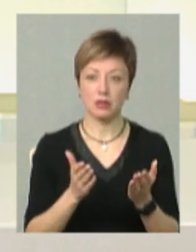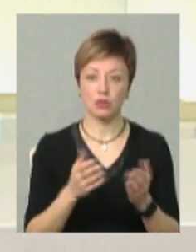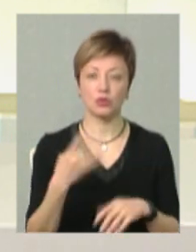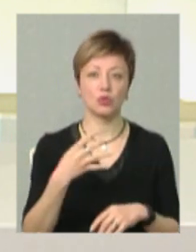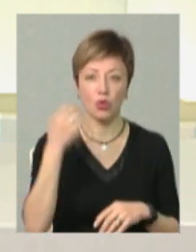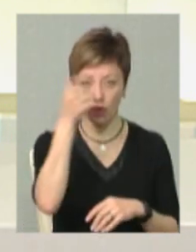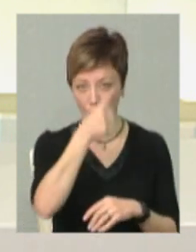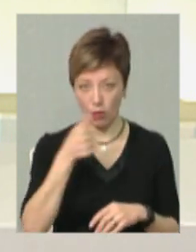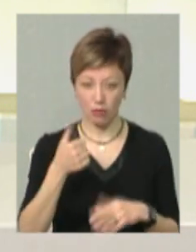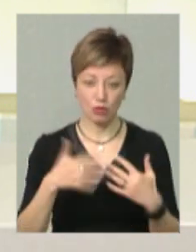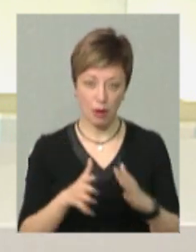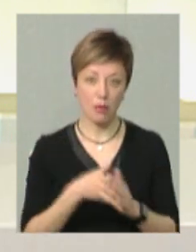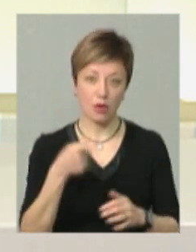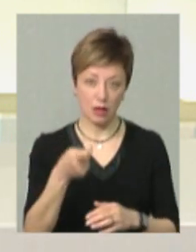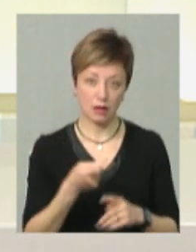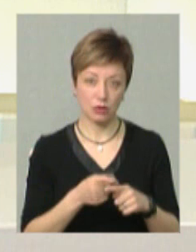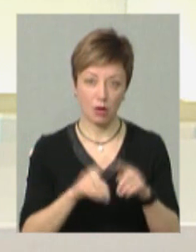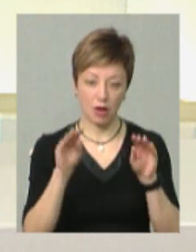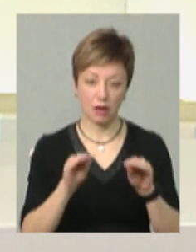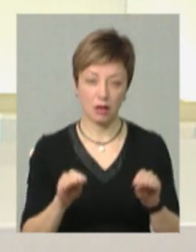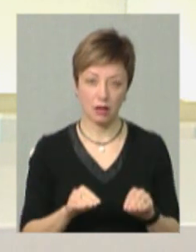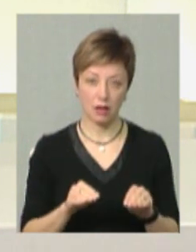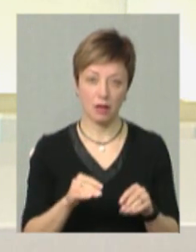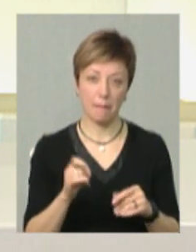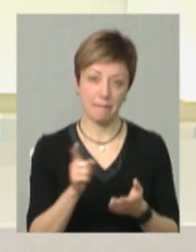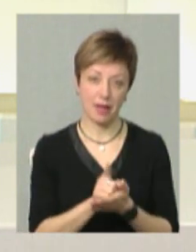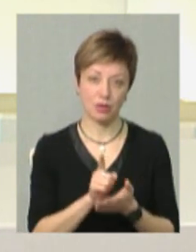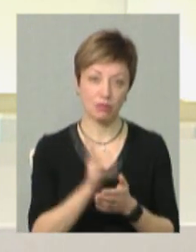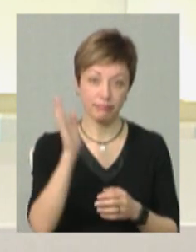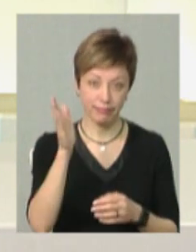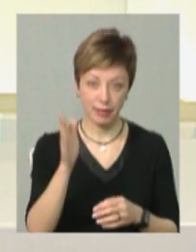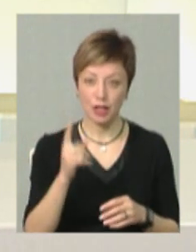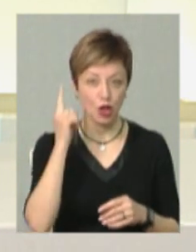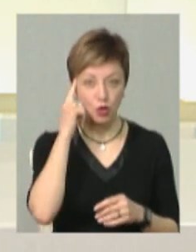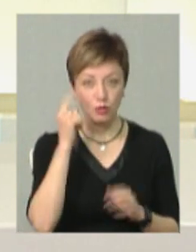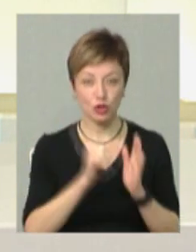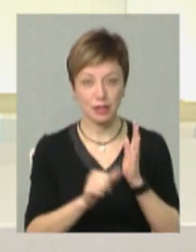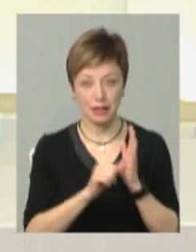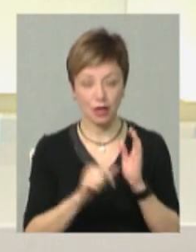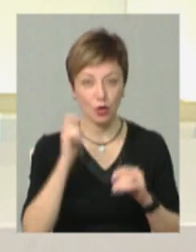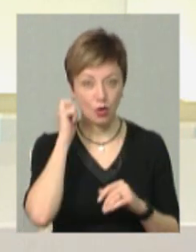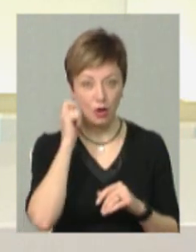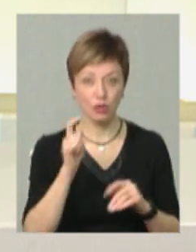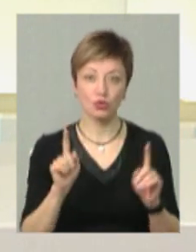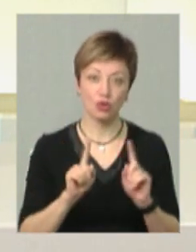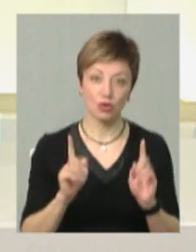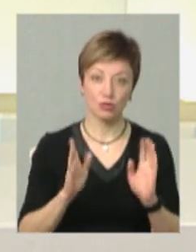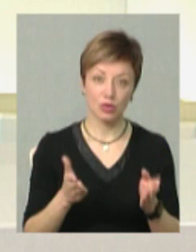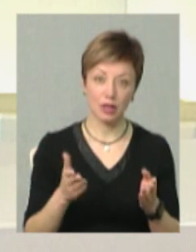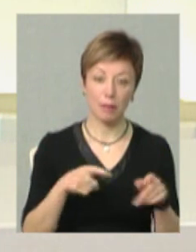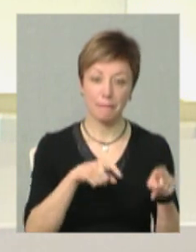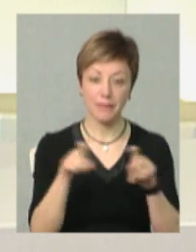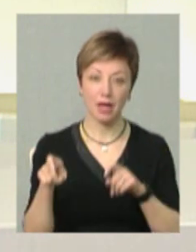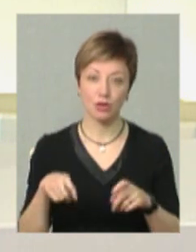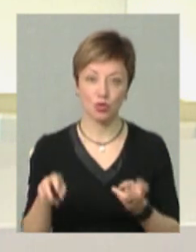40 років особі, вона вже може подати цю анкету на автопенсію. І вже тоді не думати, що в 60 років вона там щось буде десь